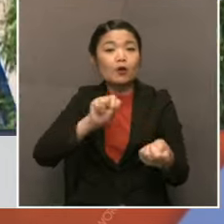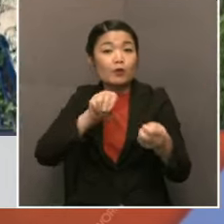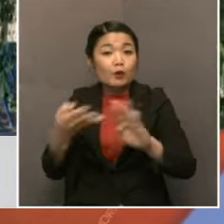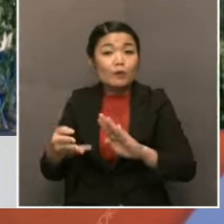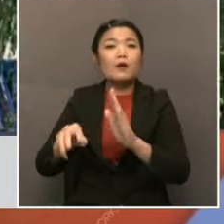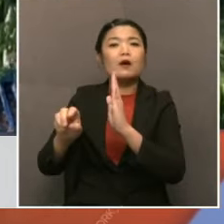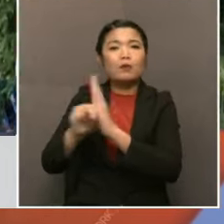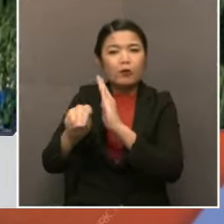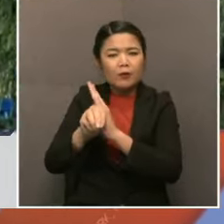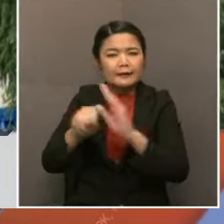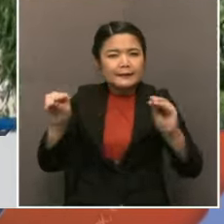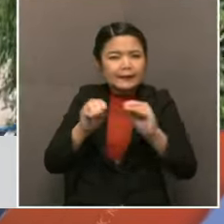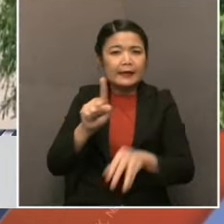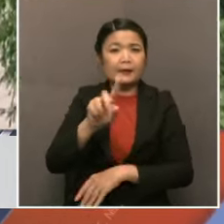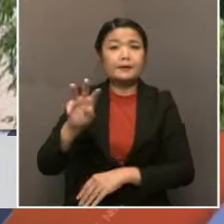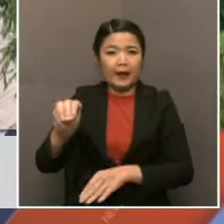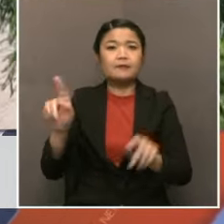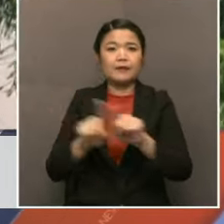อ นค่